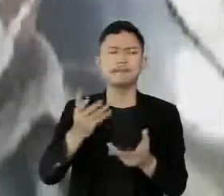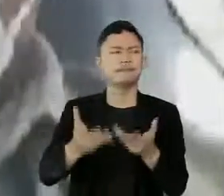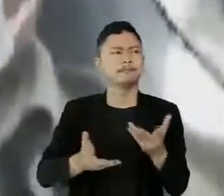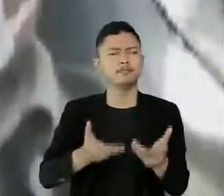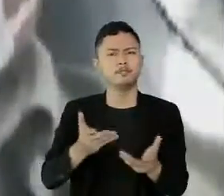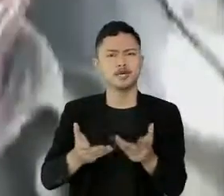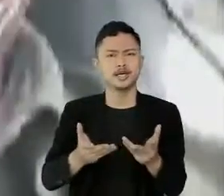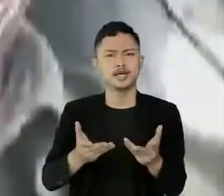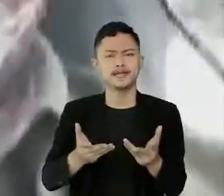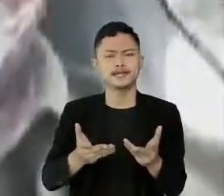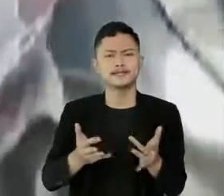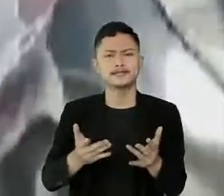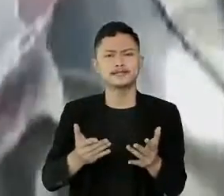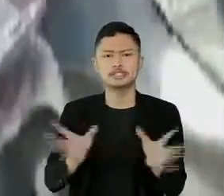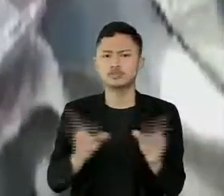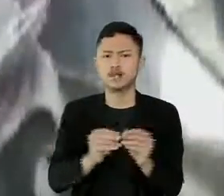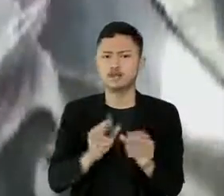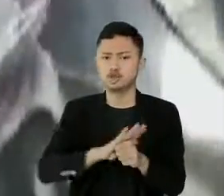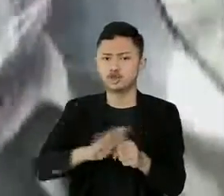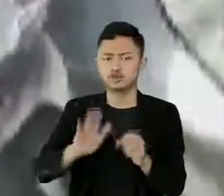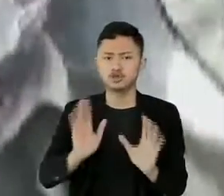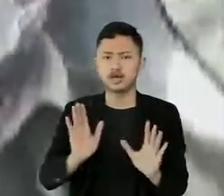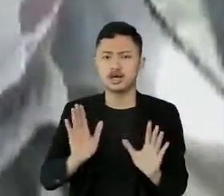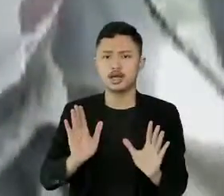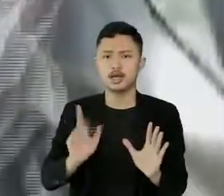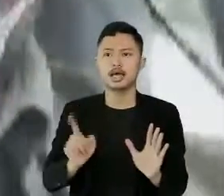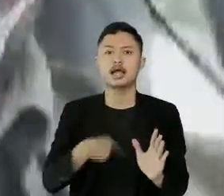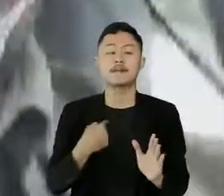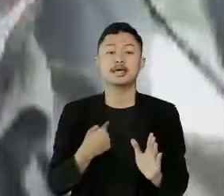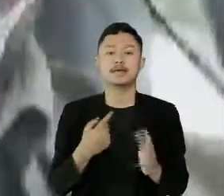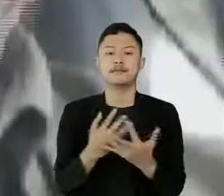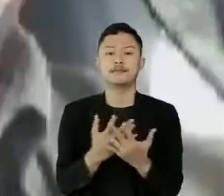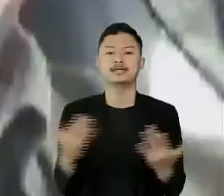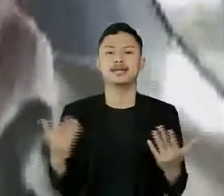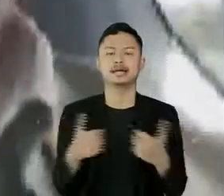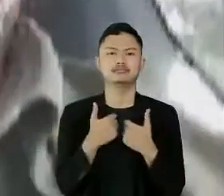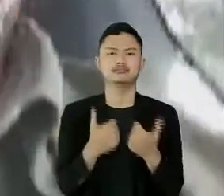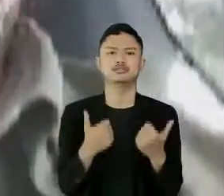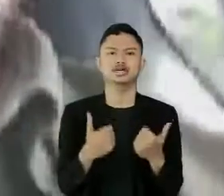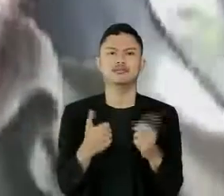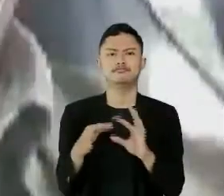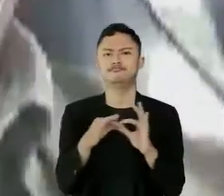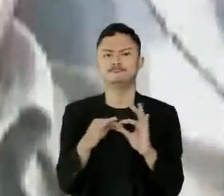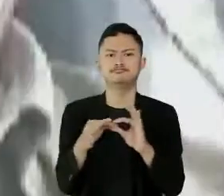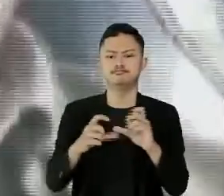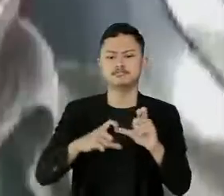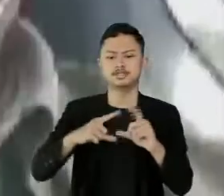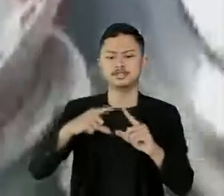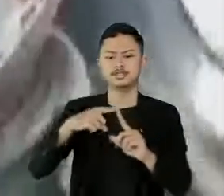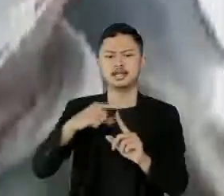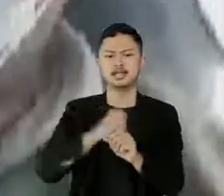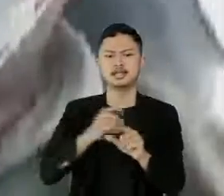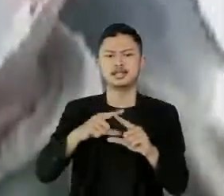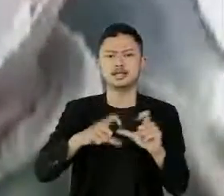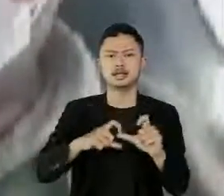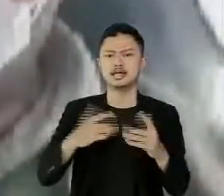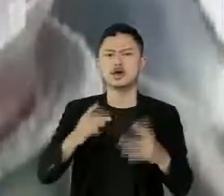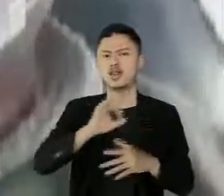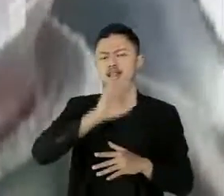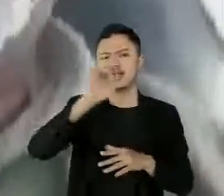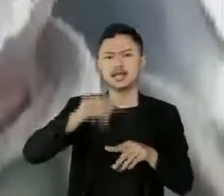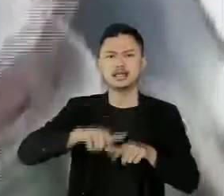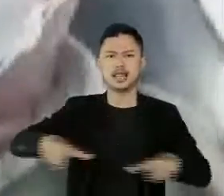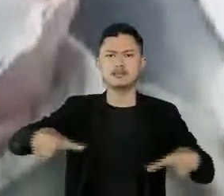sudah memungkinkan, kita ASIDE siap bermitra dengan Satgas COVID atau apa di